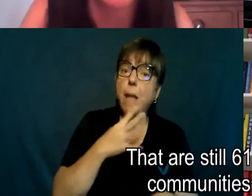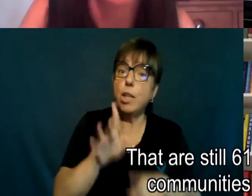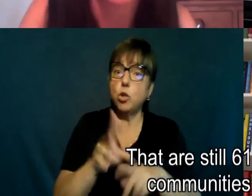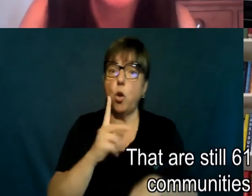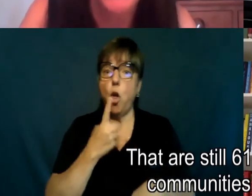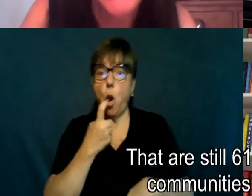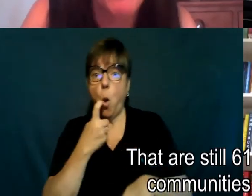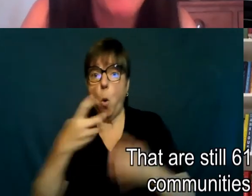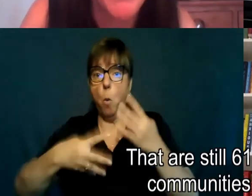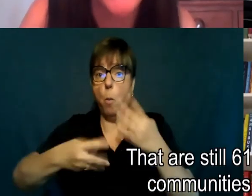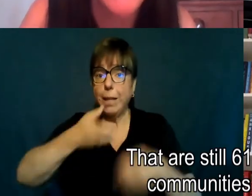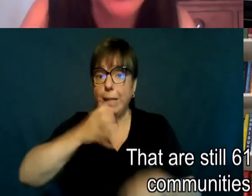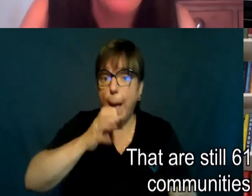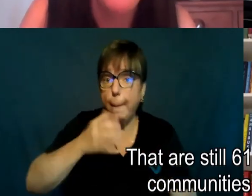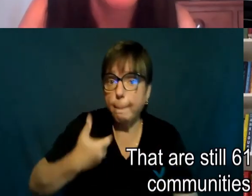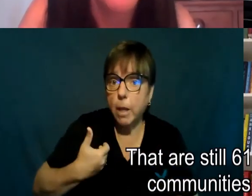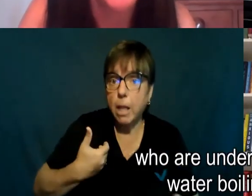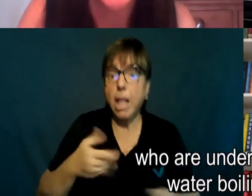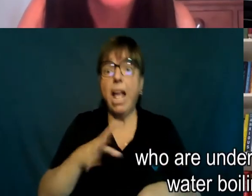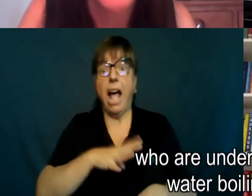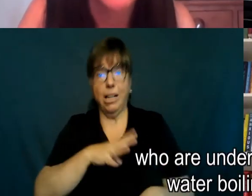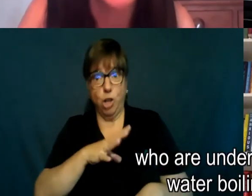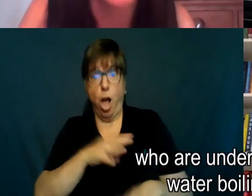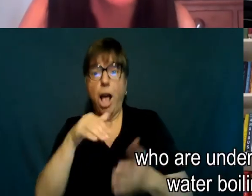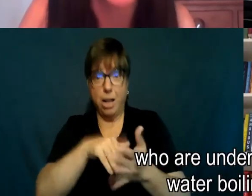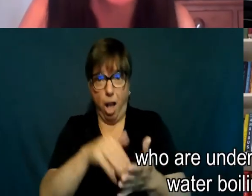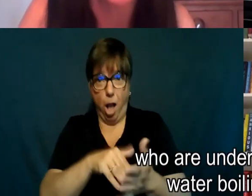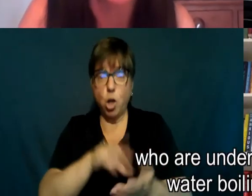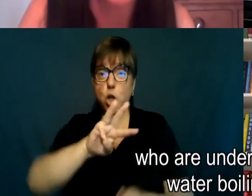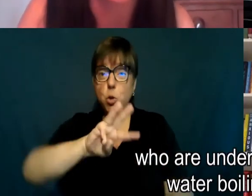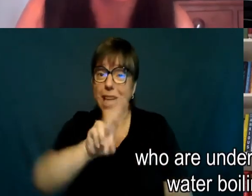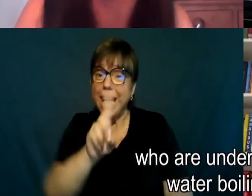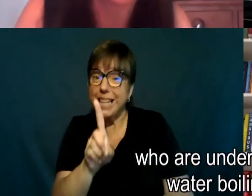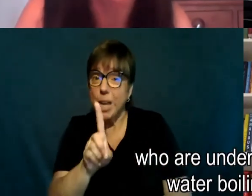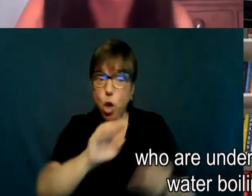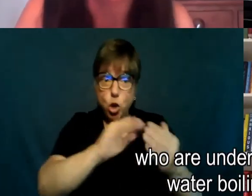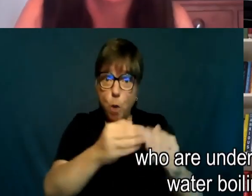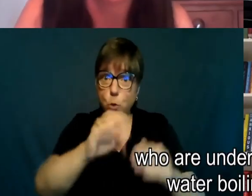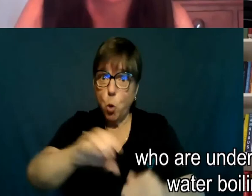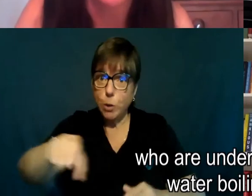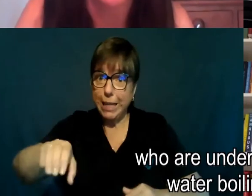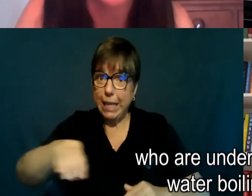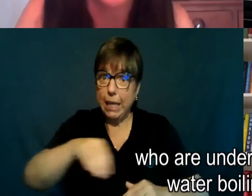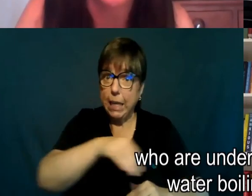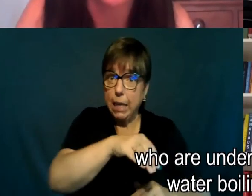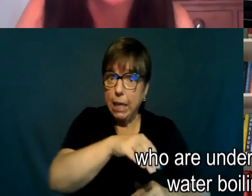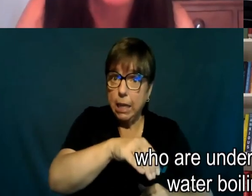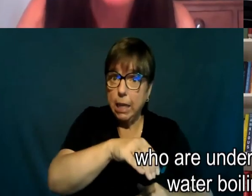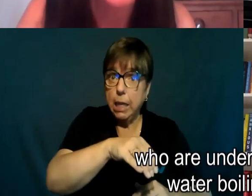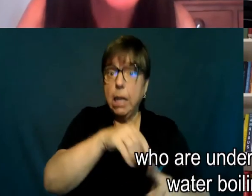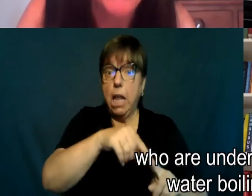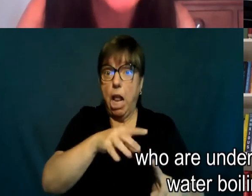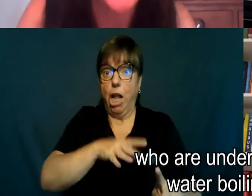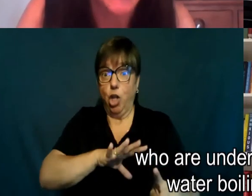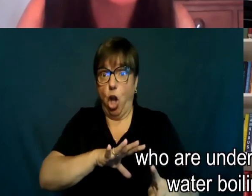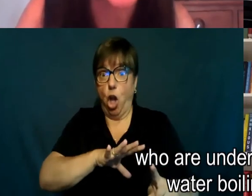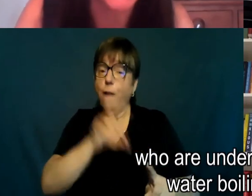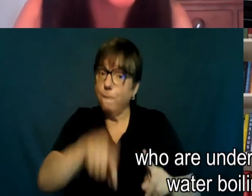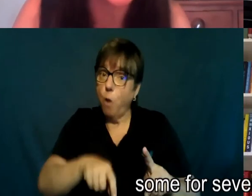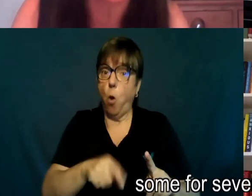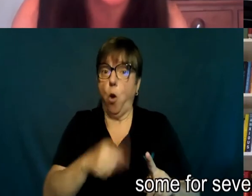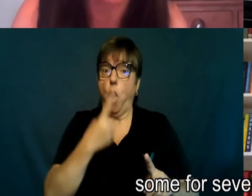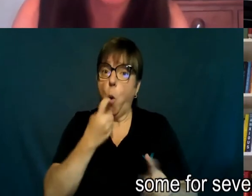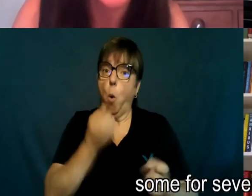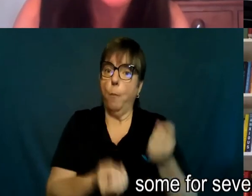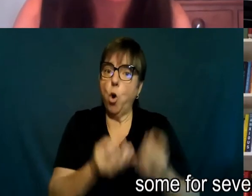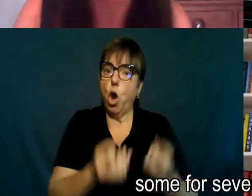61 communautés des Premières Nations au Canada qui sont sous un avis d'ébullition à long